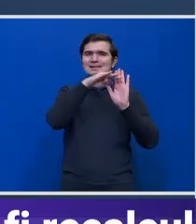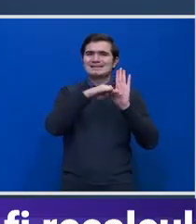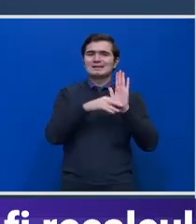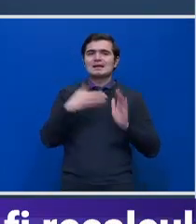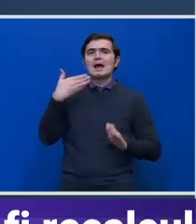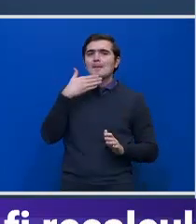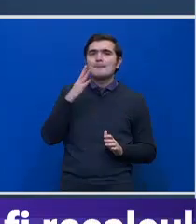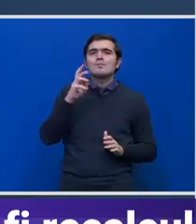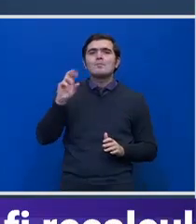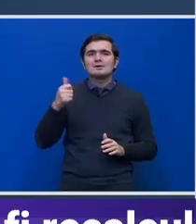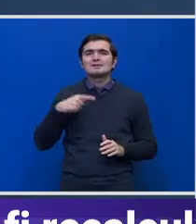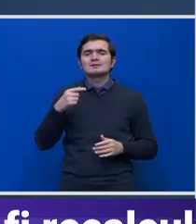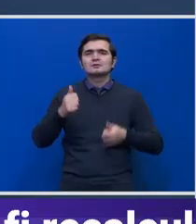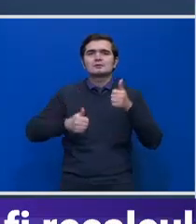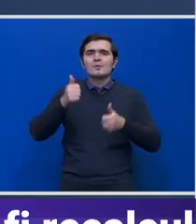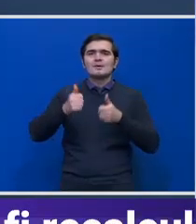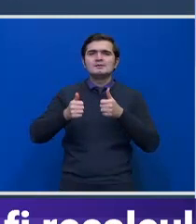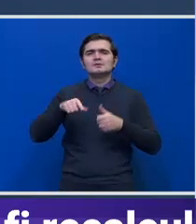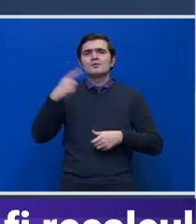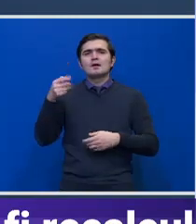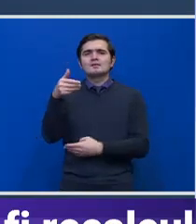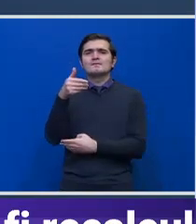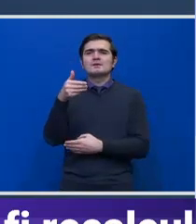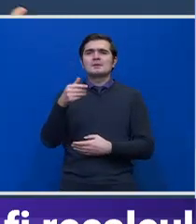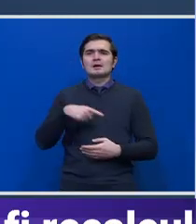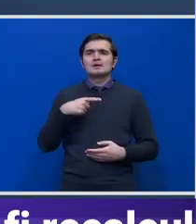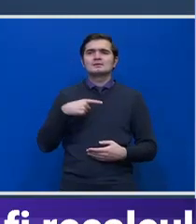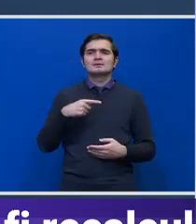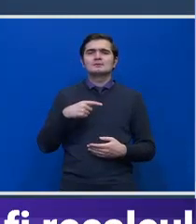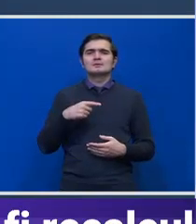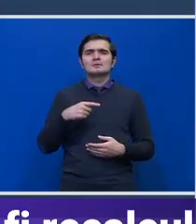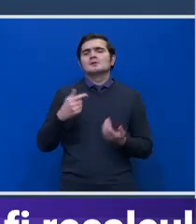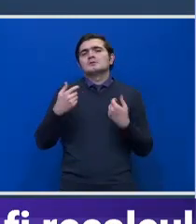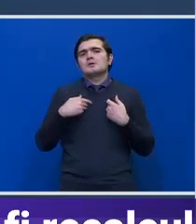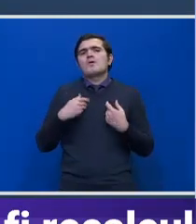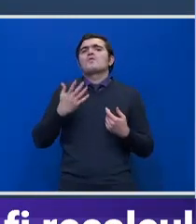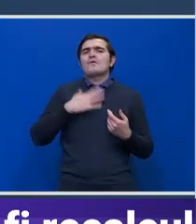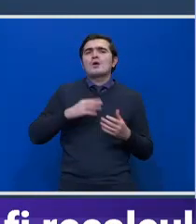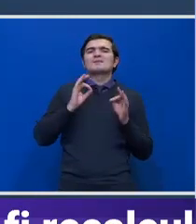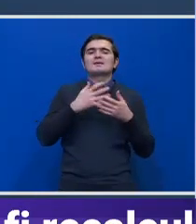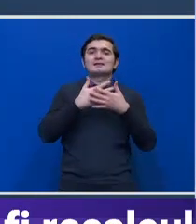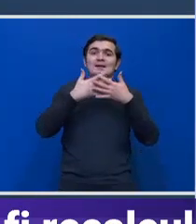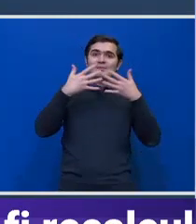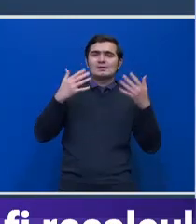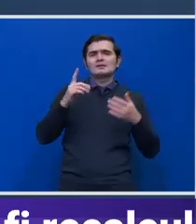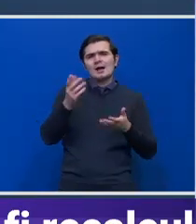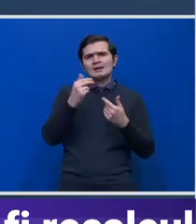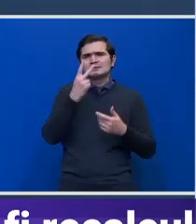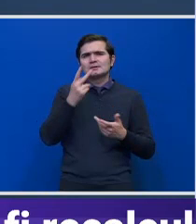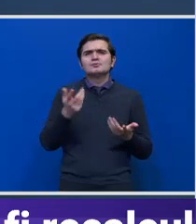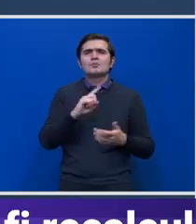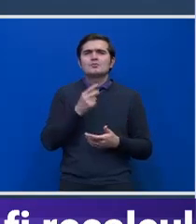sunt listate pe burse, sunt în competiție cu companii listate pe burse. Eu sunt pentru transparentizare, dar haideți să vedem ce putem pune